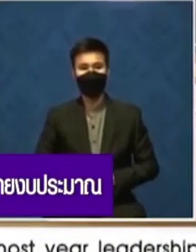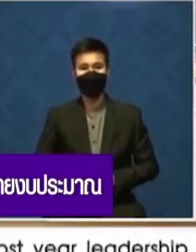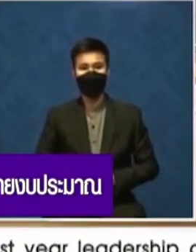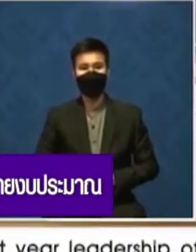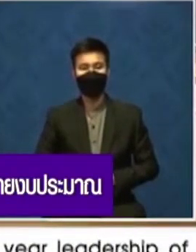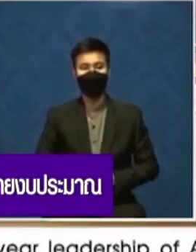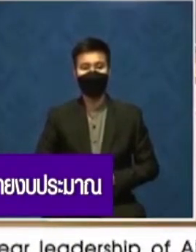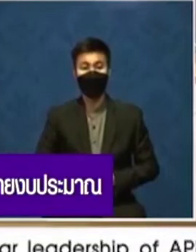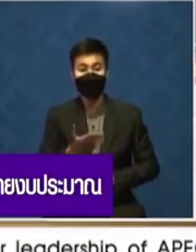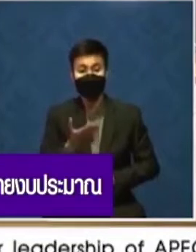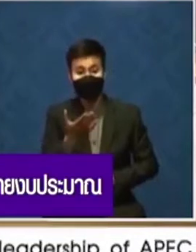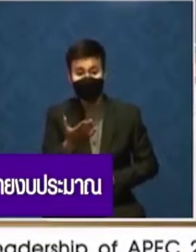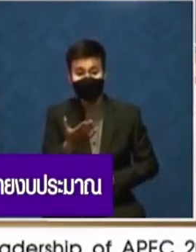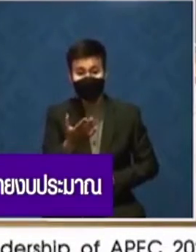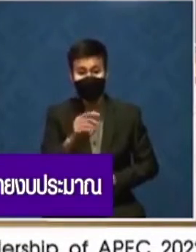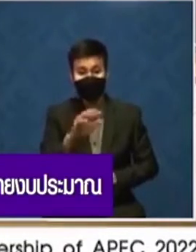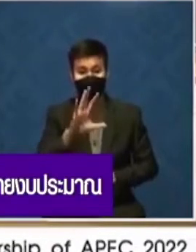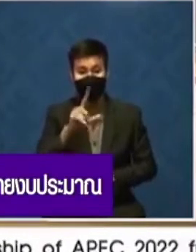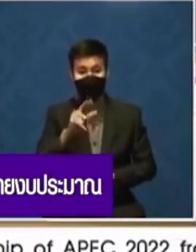ท่านชาดา